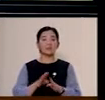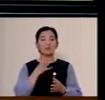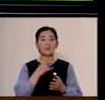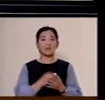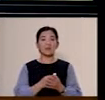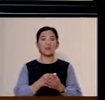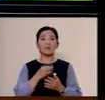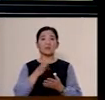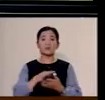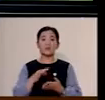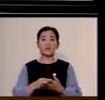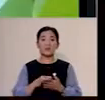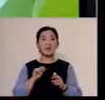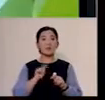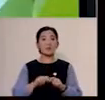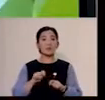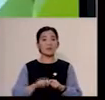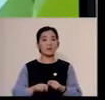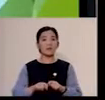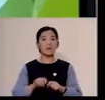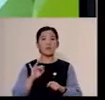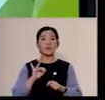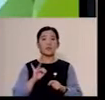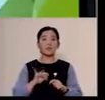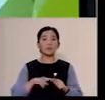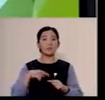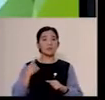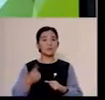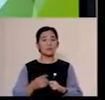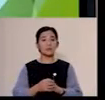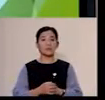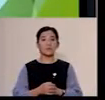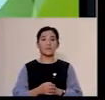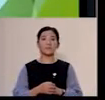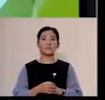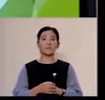ответами. Проверили и переходим к следующему.